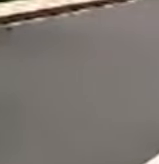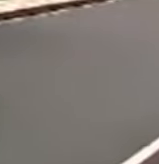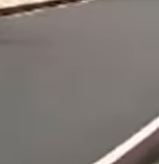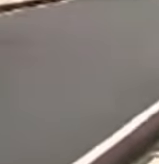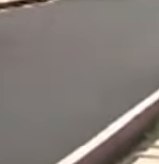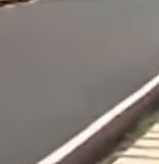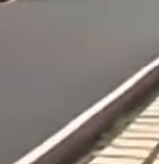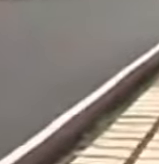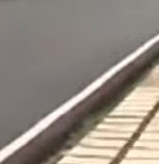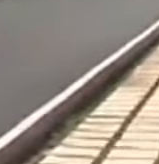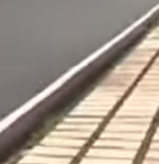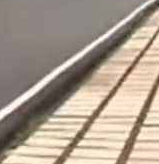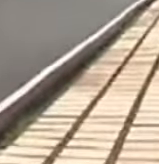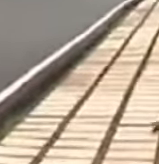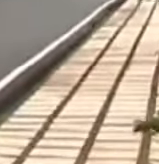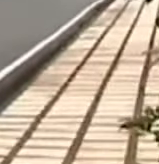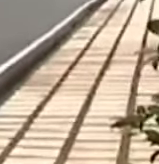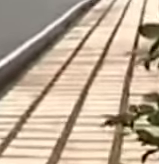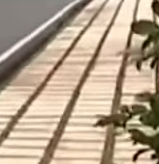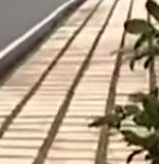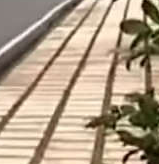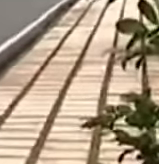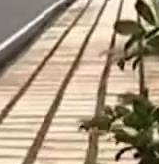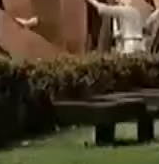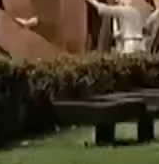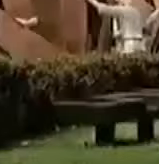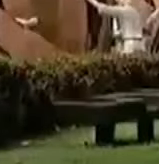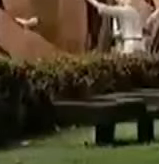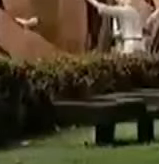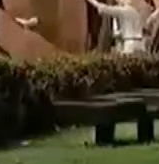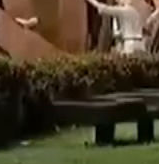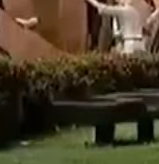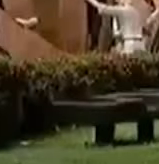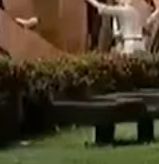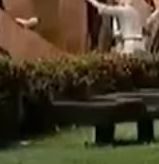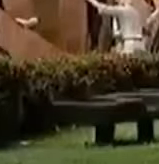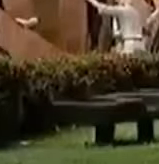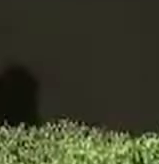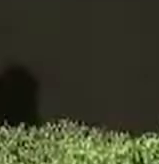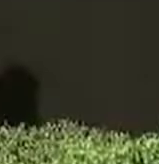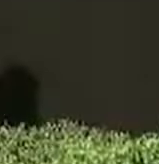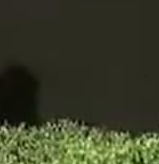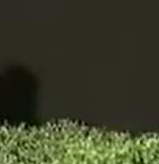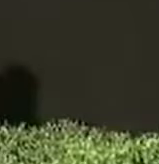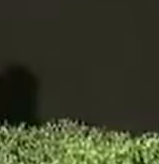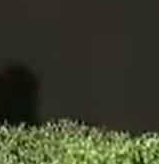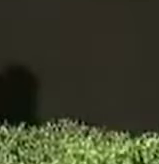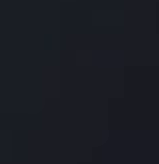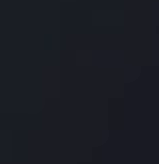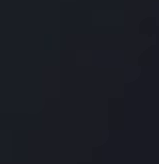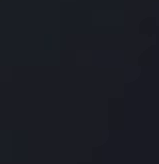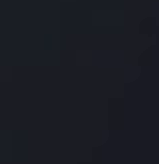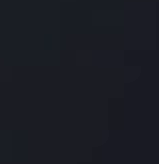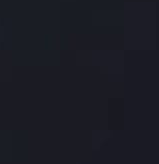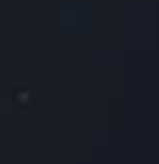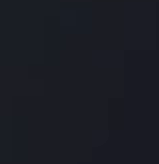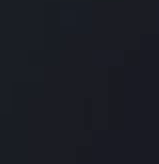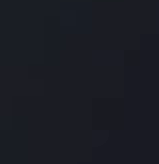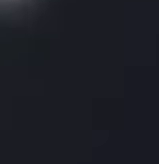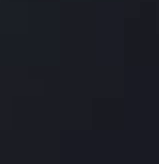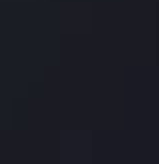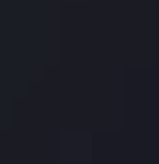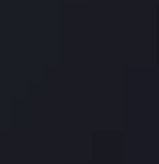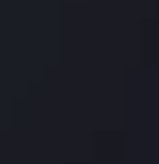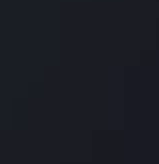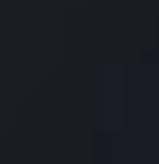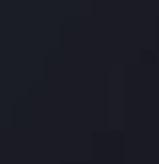Pero nothing personal, just business. Dahil ang COA, ginagawa lang naman daw ang tungkulin.